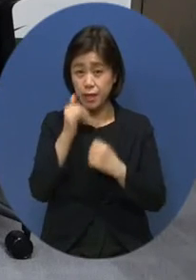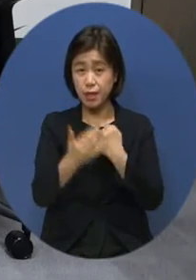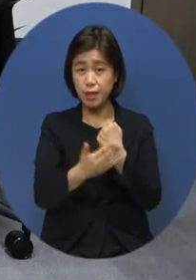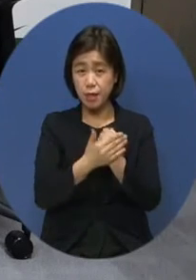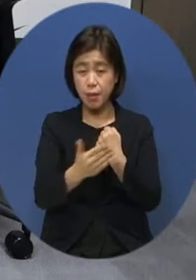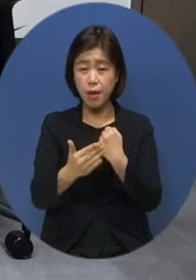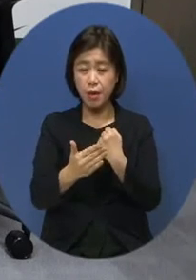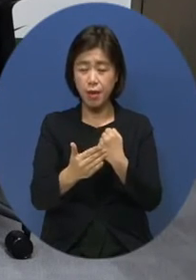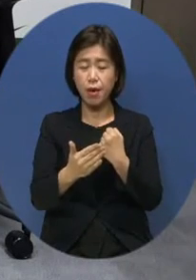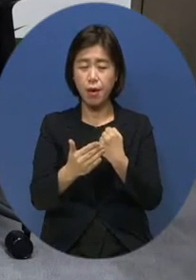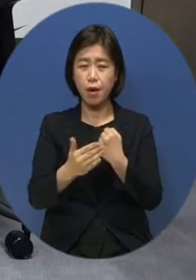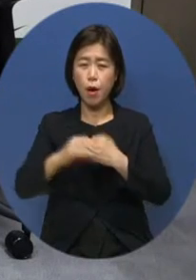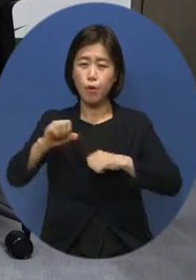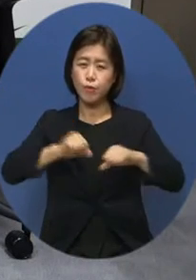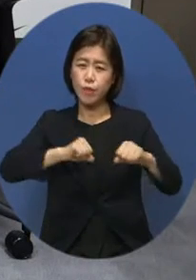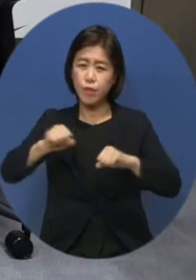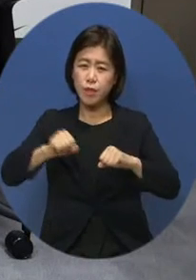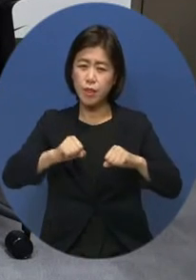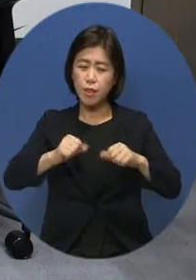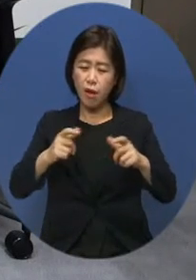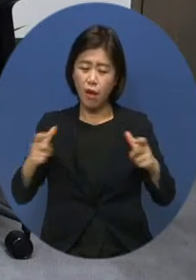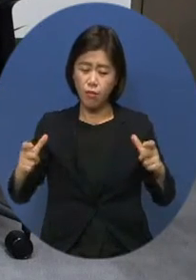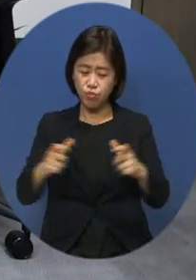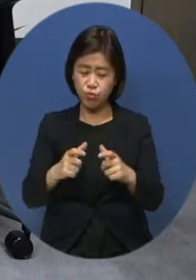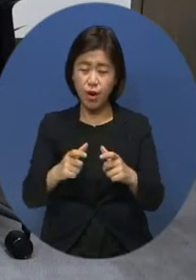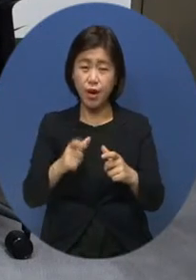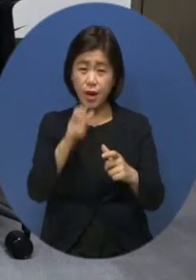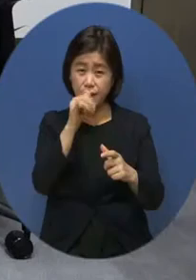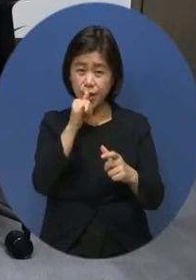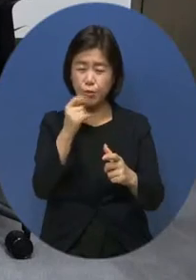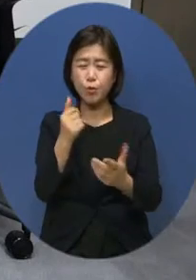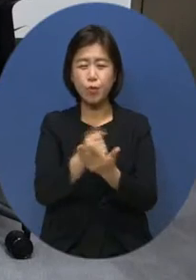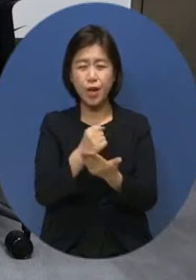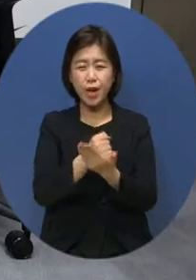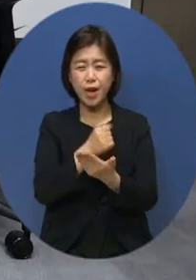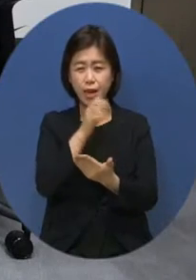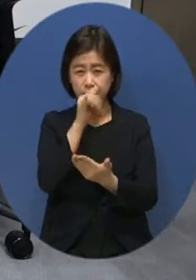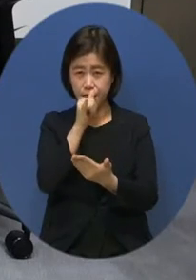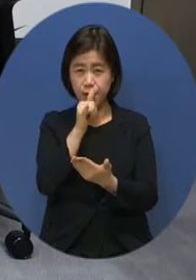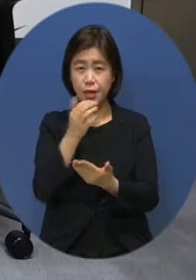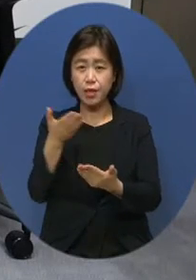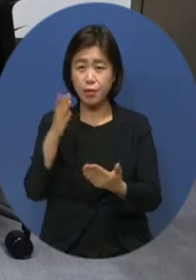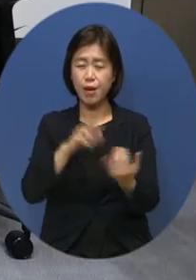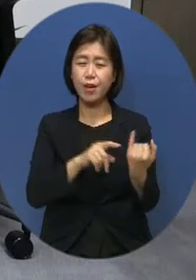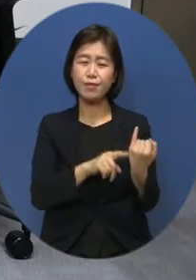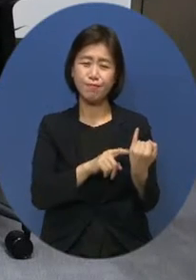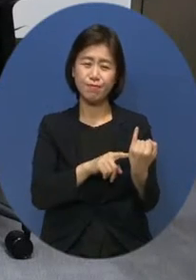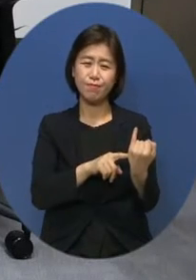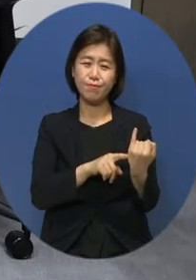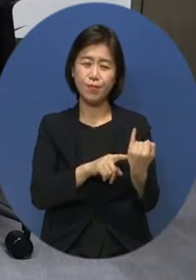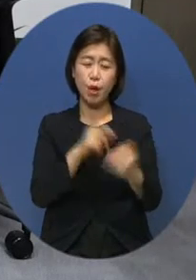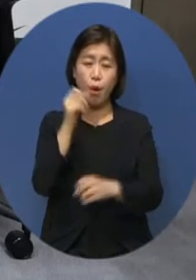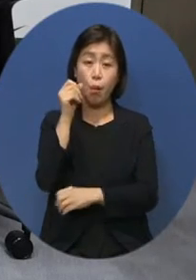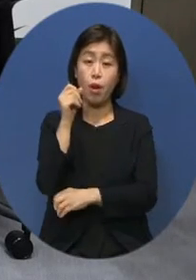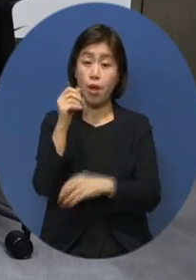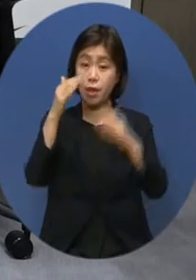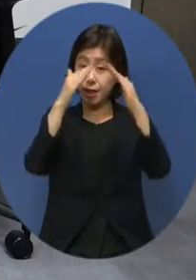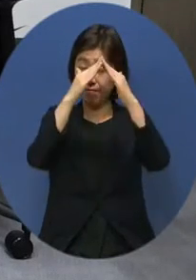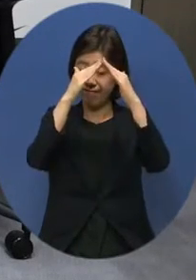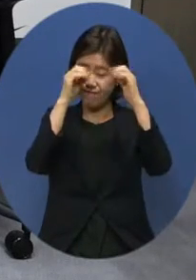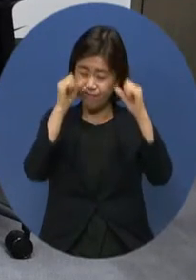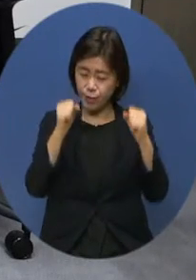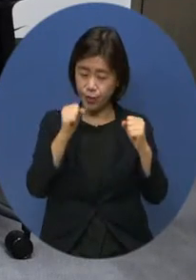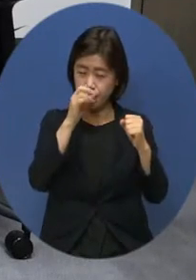행동 반경이 좀 줄어든 거는 좀 아쉬운 측면이 있죠. 하지만 뭐 워낙 태생적인 집순이여가지고. 아, 정말요?